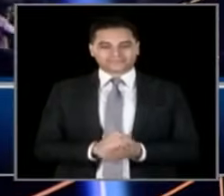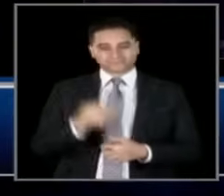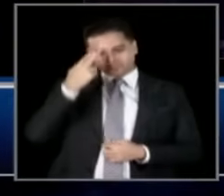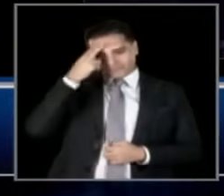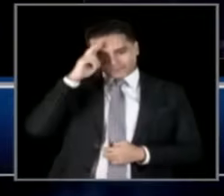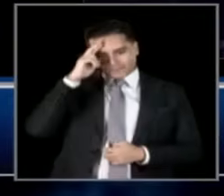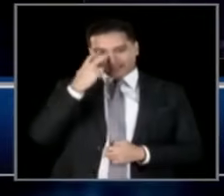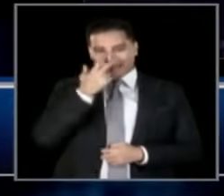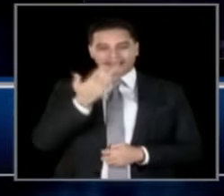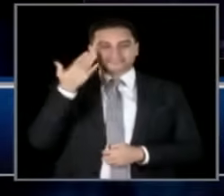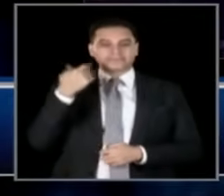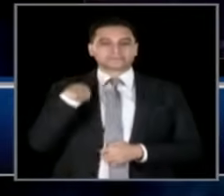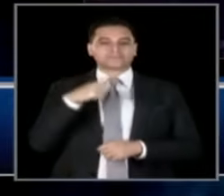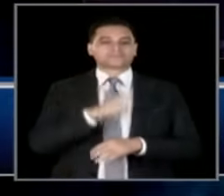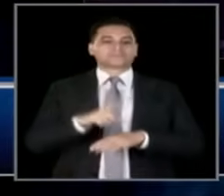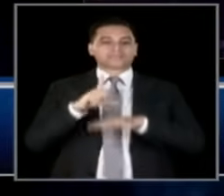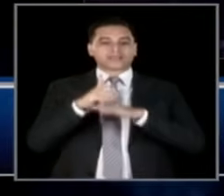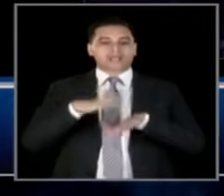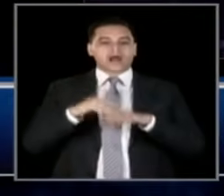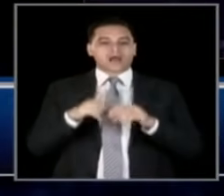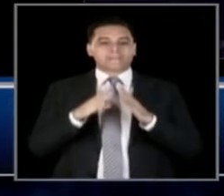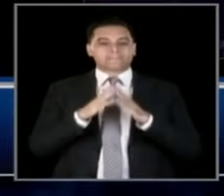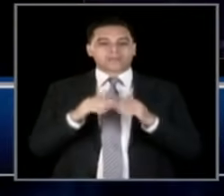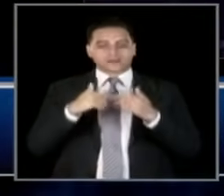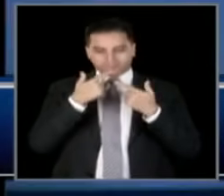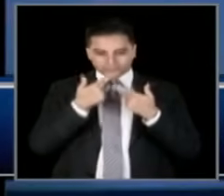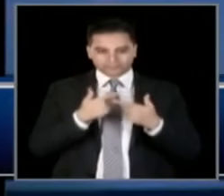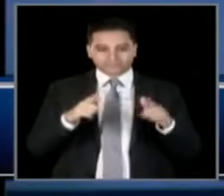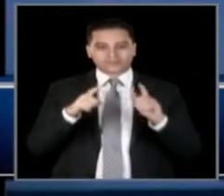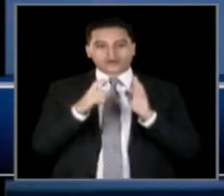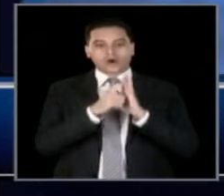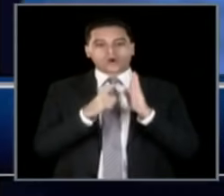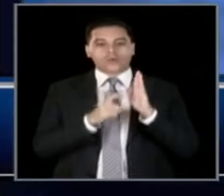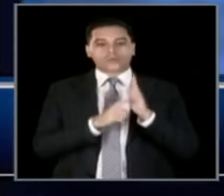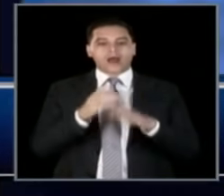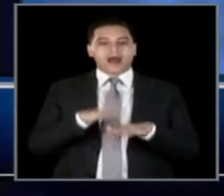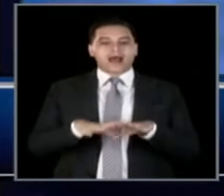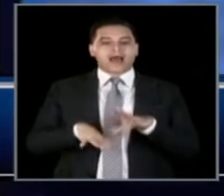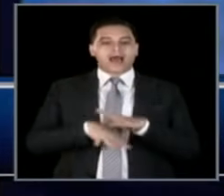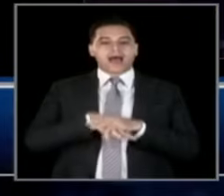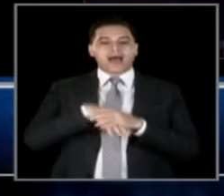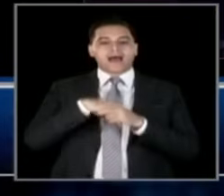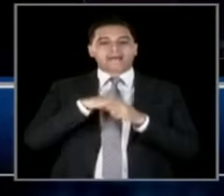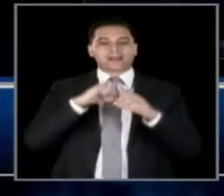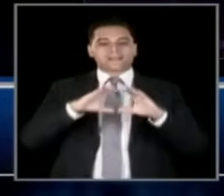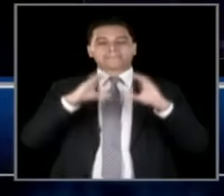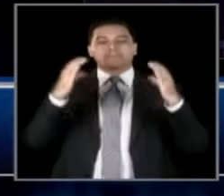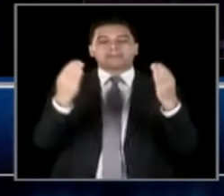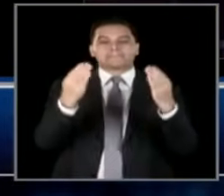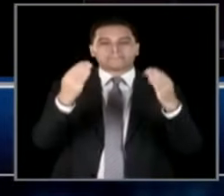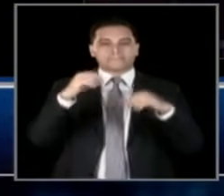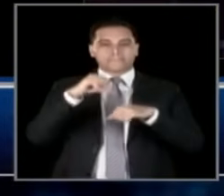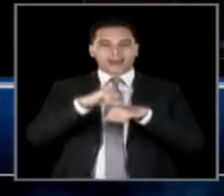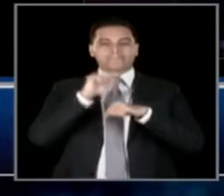في عهد أي حاكم لمصر صدر مرسوم بإنشاء مجمع اللغة العربية بالقاهرة